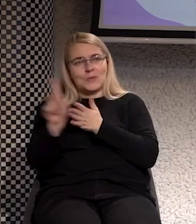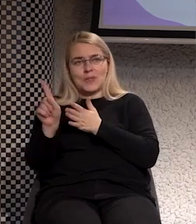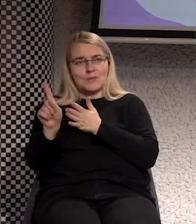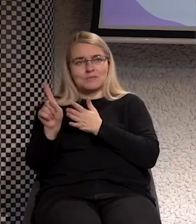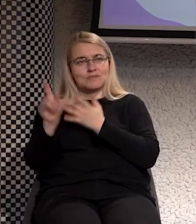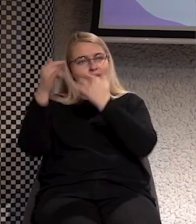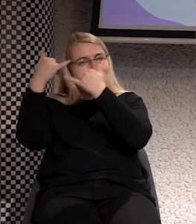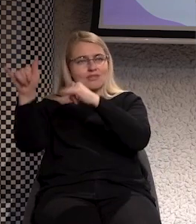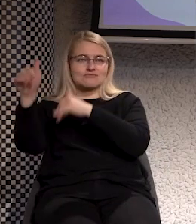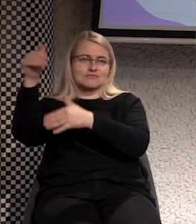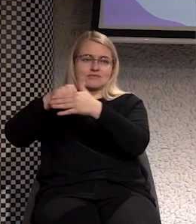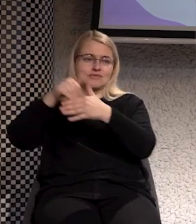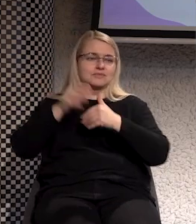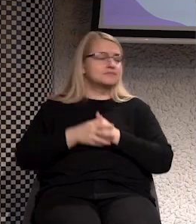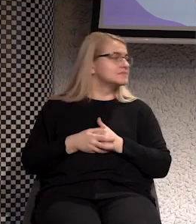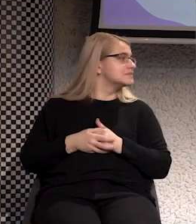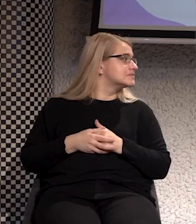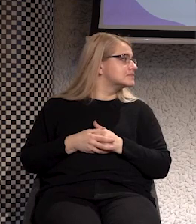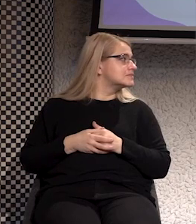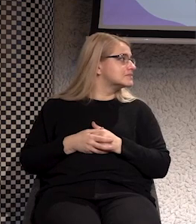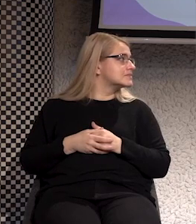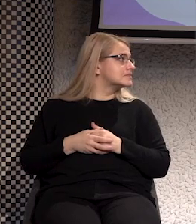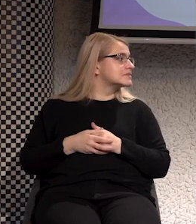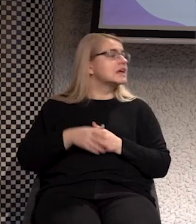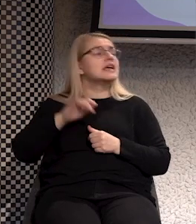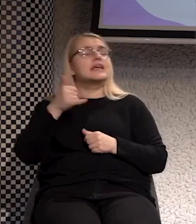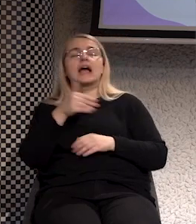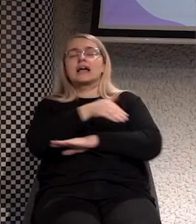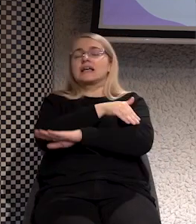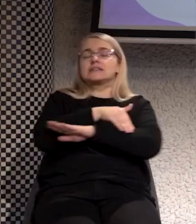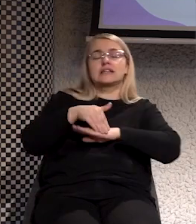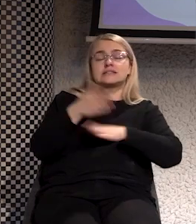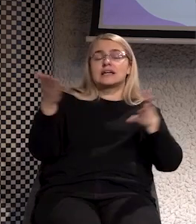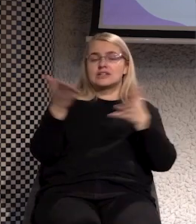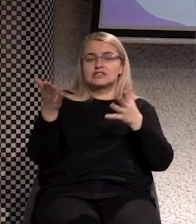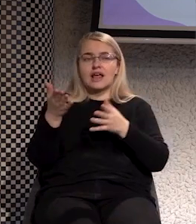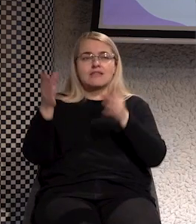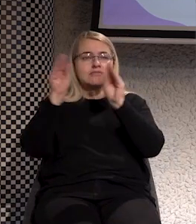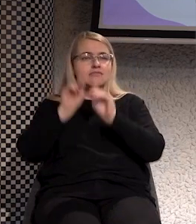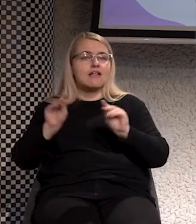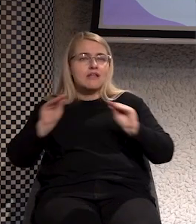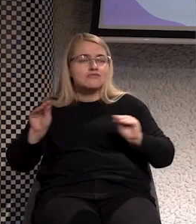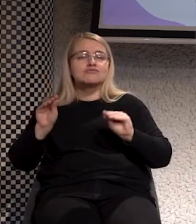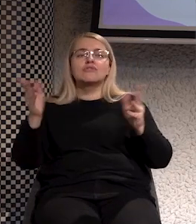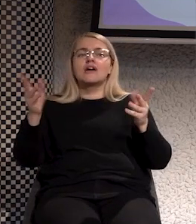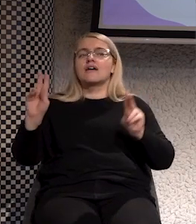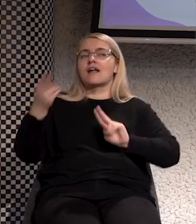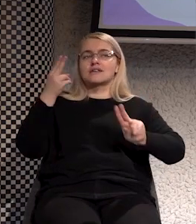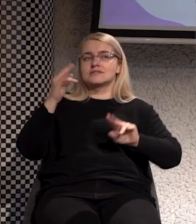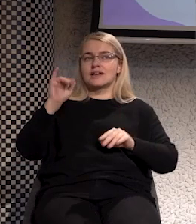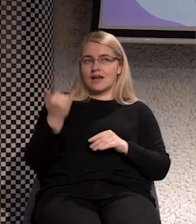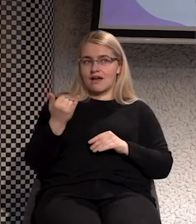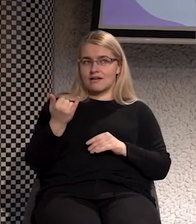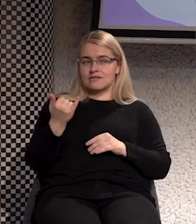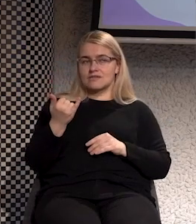tym poziomie testowania, gdzie są granice, jak trenerzy reagują, ale potem już to idzie po prostu, już tego nie ma, jest, albo jest